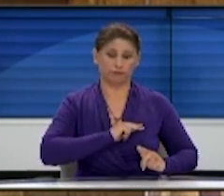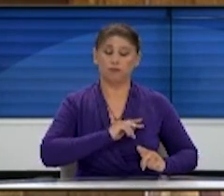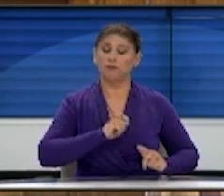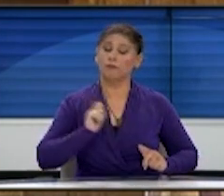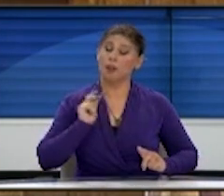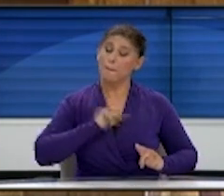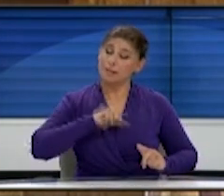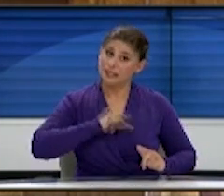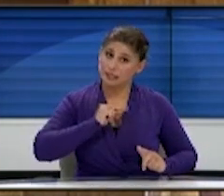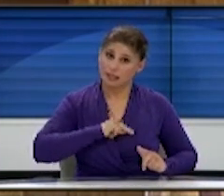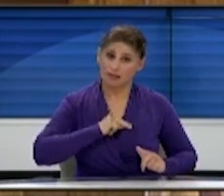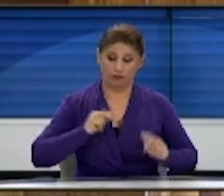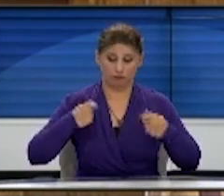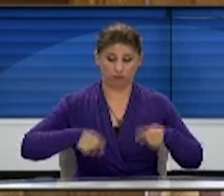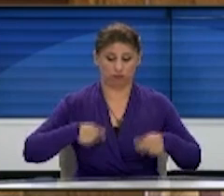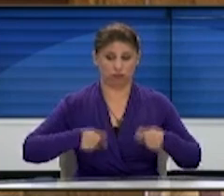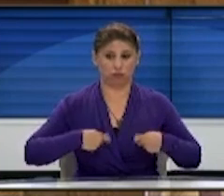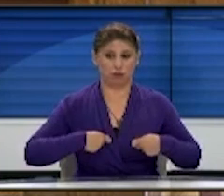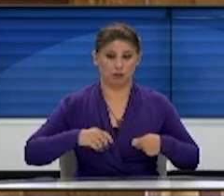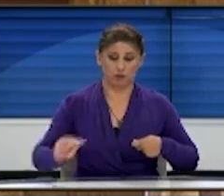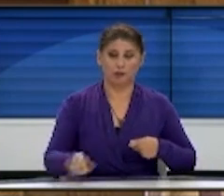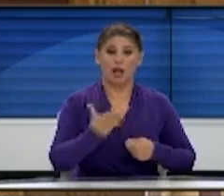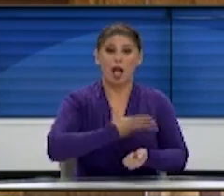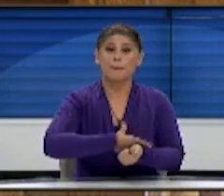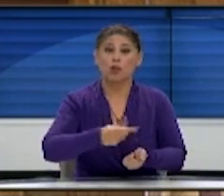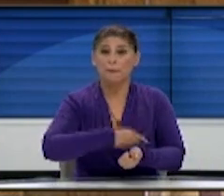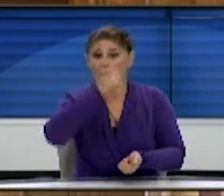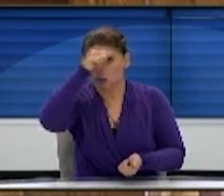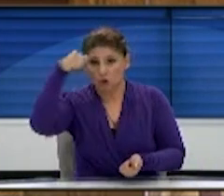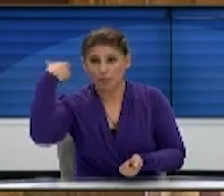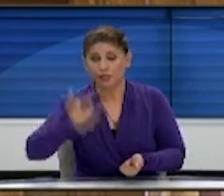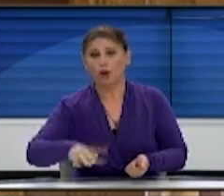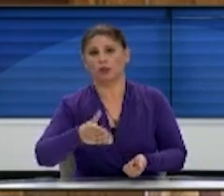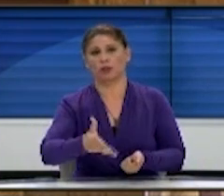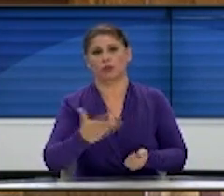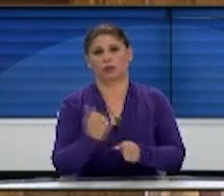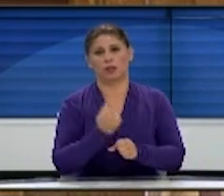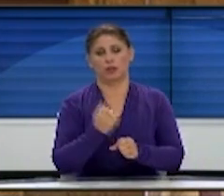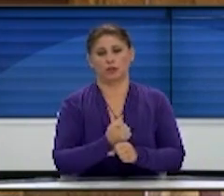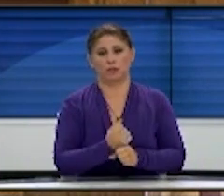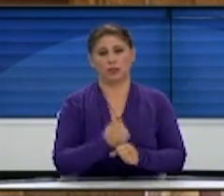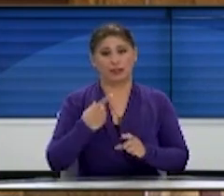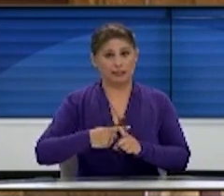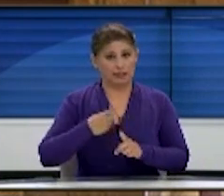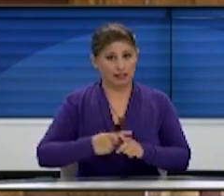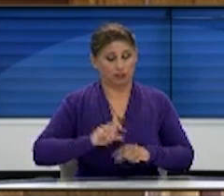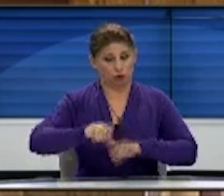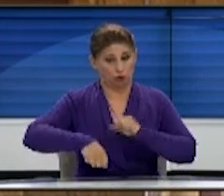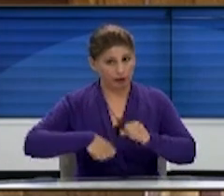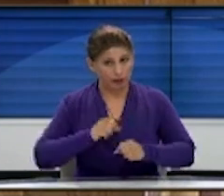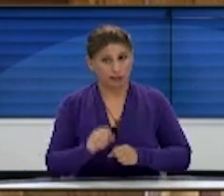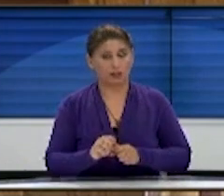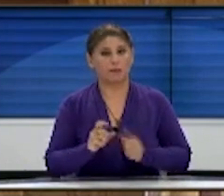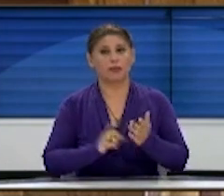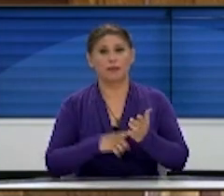κέρδη, τα καπιταλιστικά που είναι βγαλμένα από το αίμα και τον υδρότα των εργαζομένων. Ο ελληνικός λαός και το κίνημά του